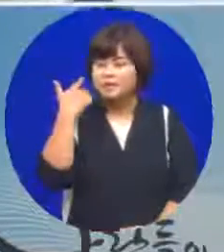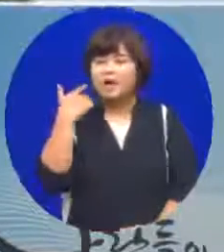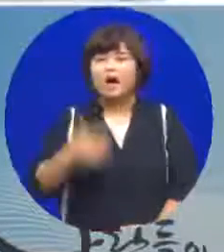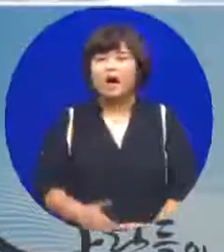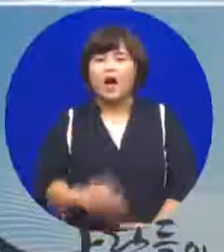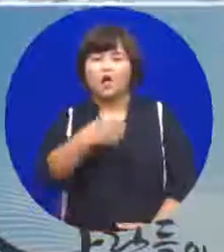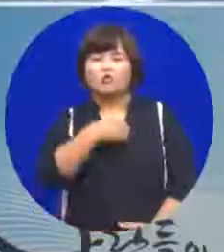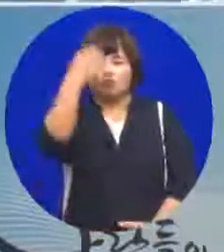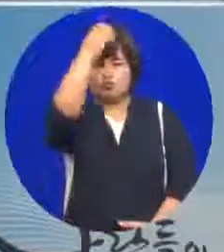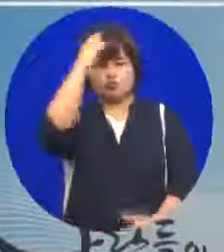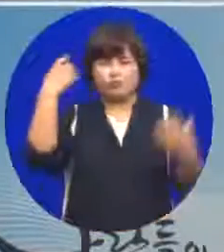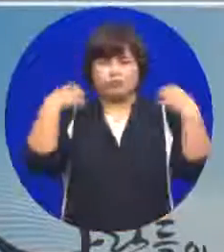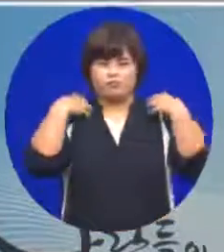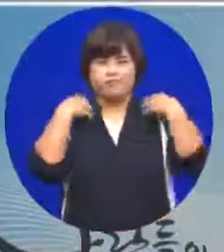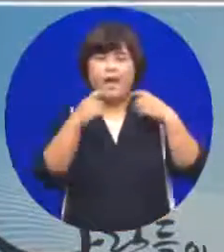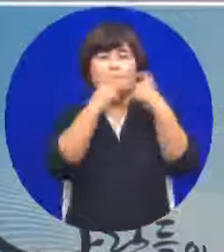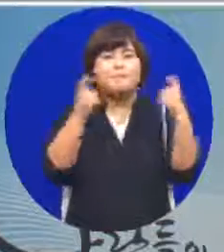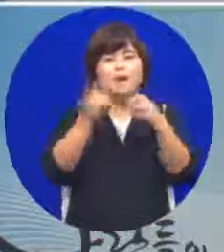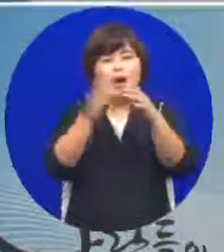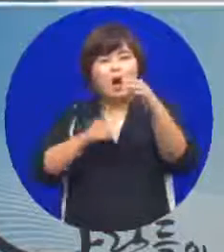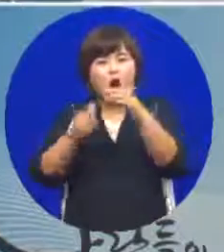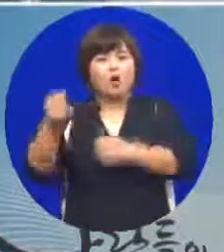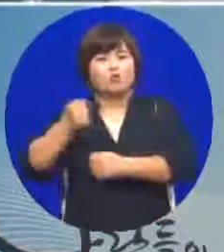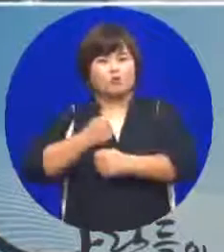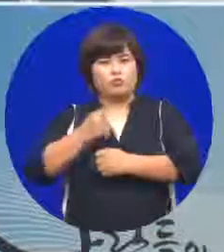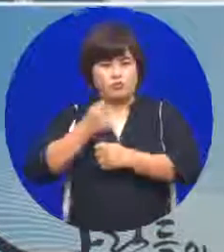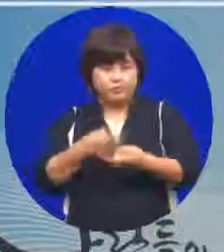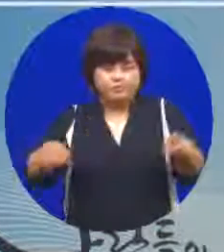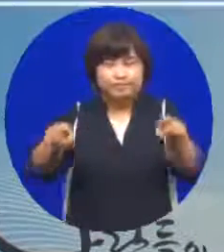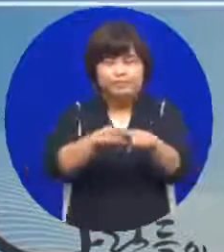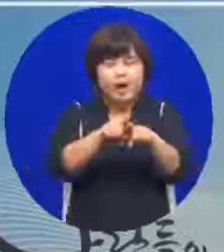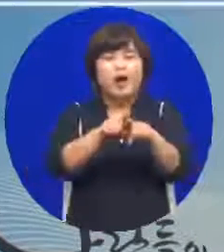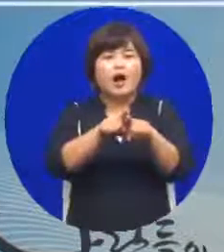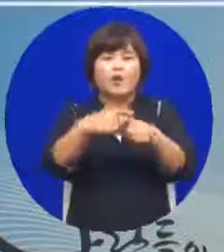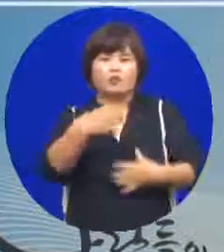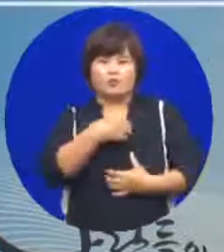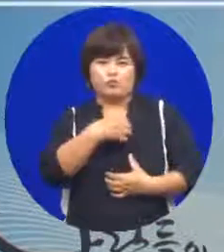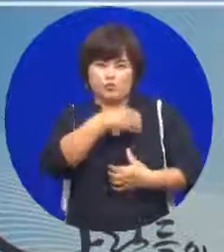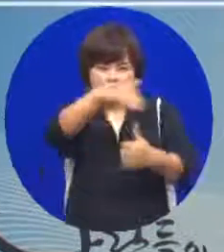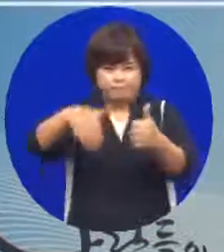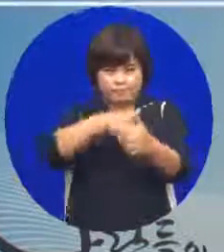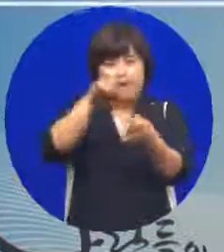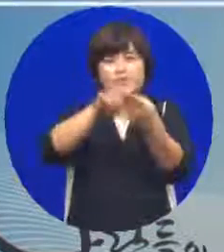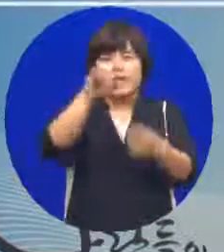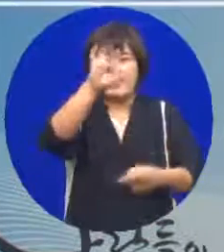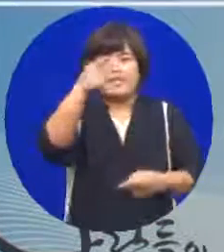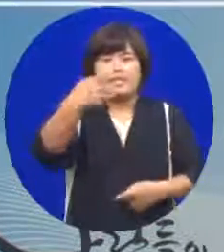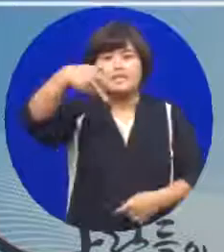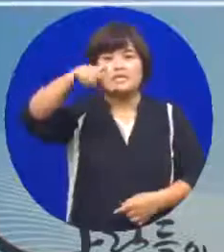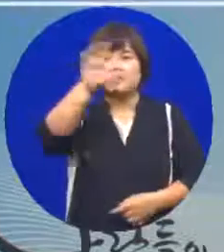지난주 국가 비상시를 대비해 민관군이 합동으로 위기 상황에 대한 국가 안보태세 확립을 위한